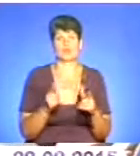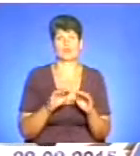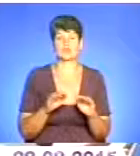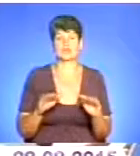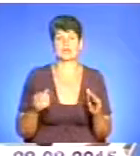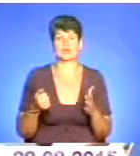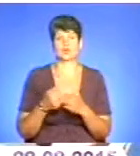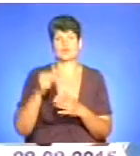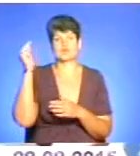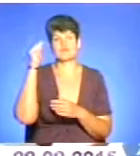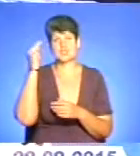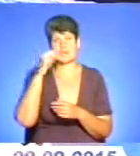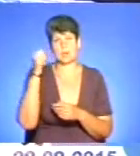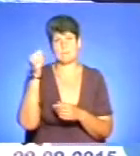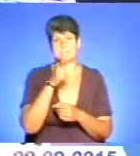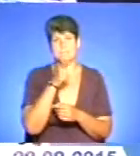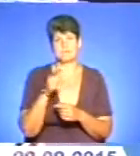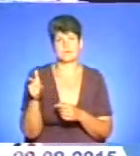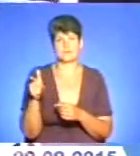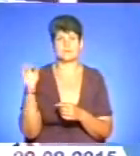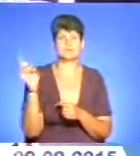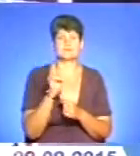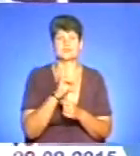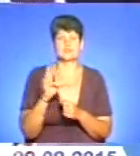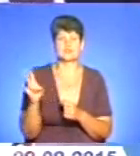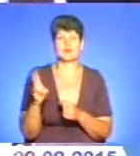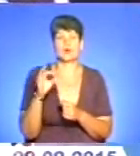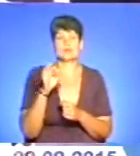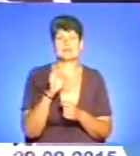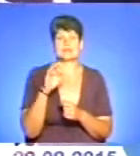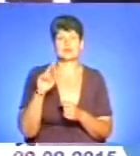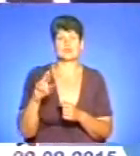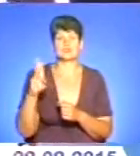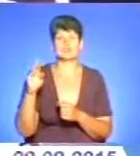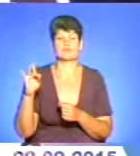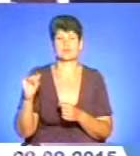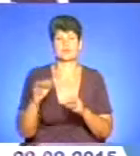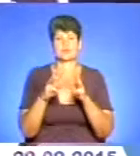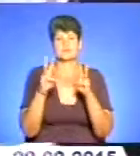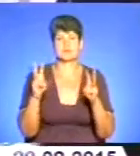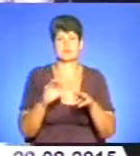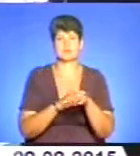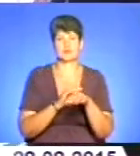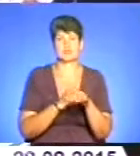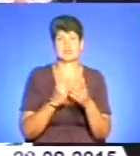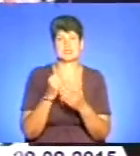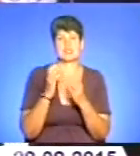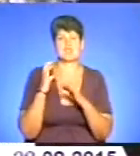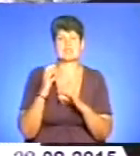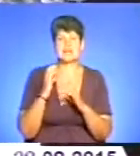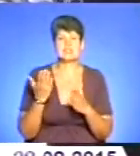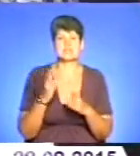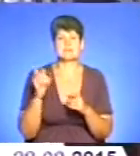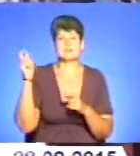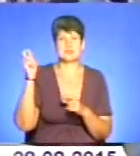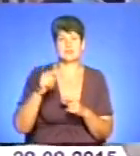до навчального періоду. Священнослужитель отець Ярослав Шевчук освятив благодійний вантаж «Тернопільщина дітям Донбасу», який прибуде